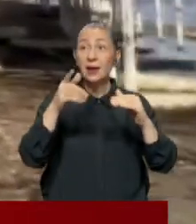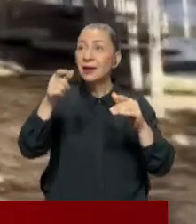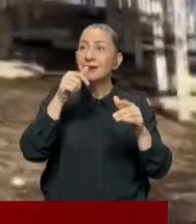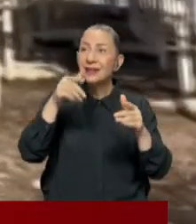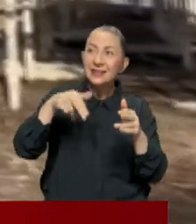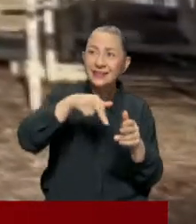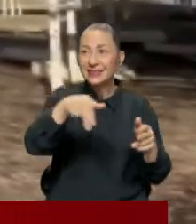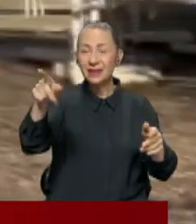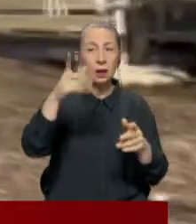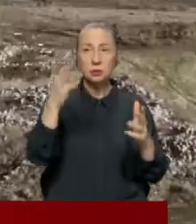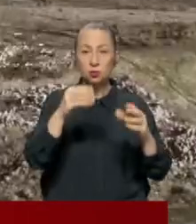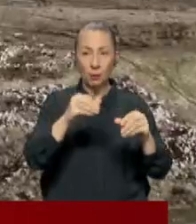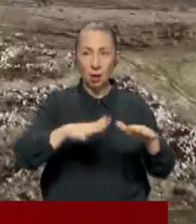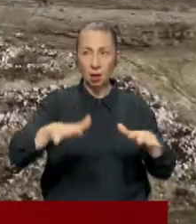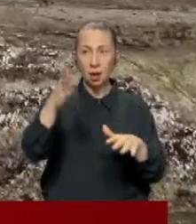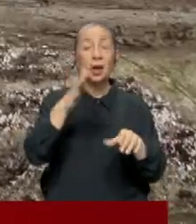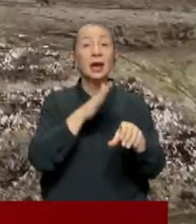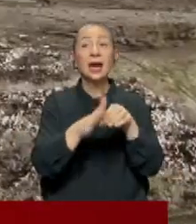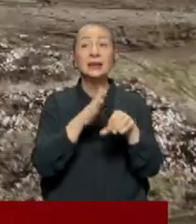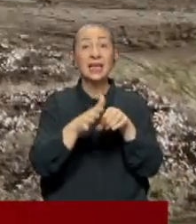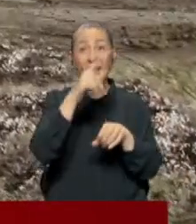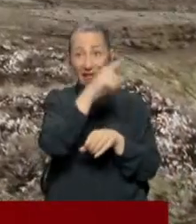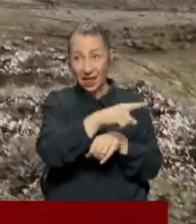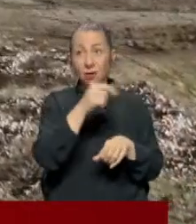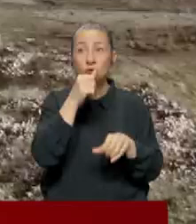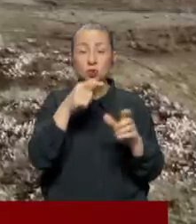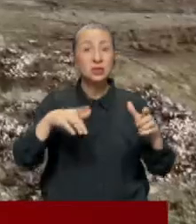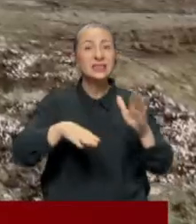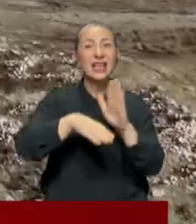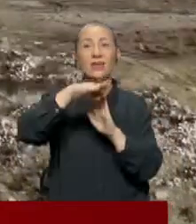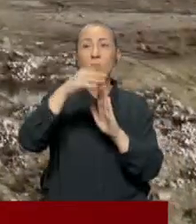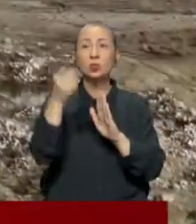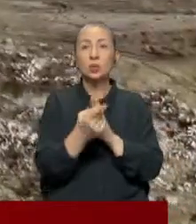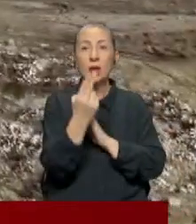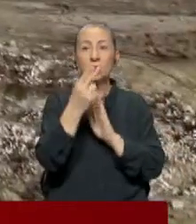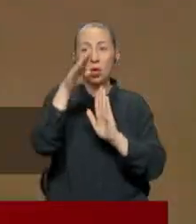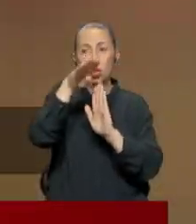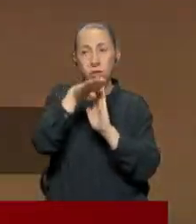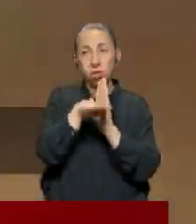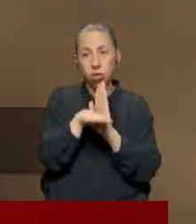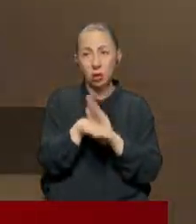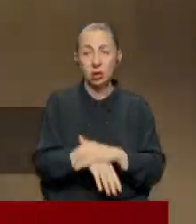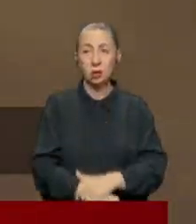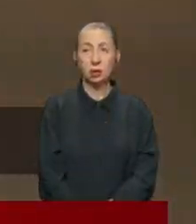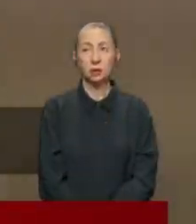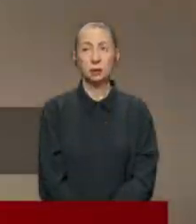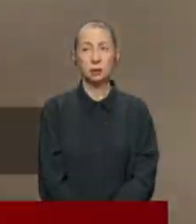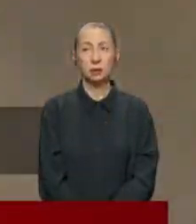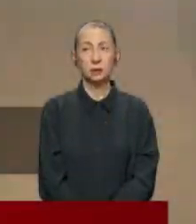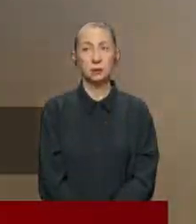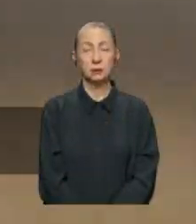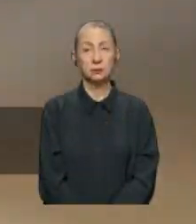iskele artık karada. Kayseri Yamula Barajı'nda da su seviyesi %7'ye geriledi. Vur hocam, vur,